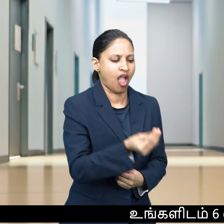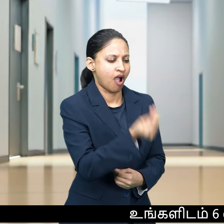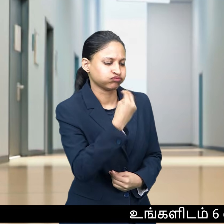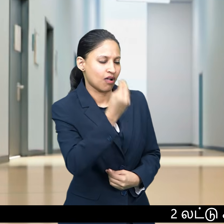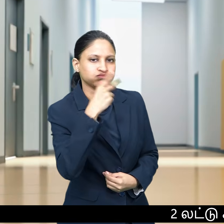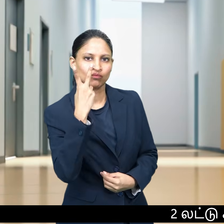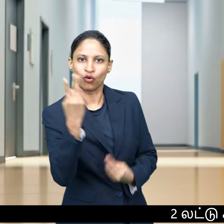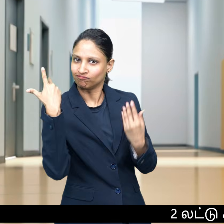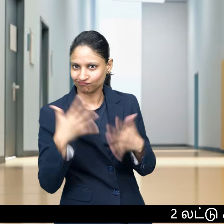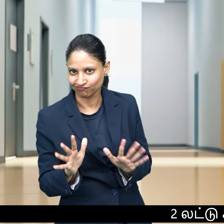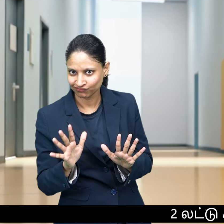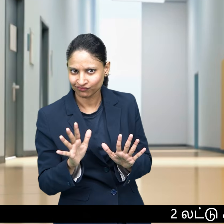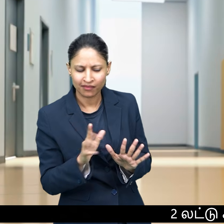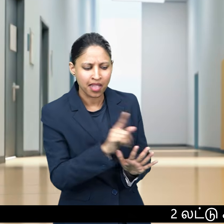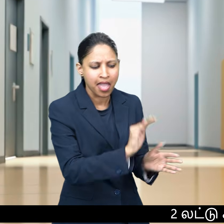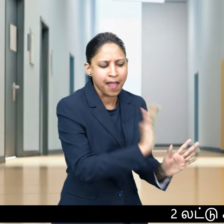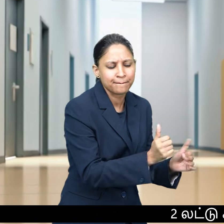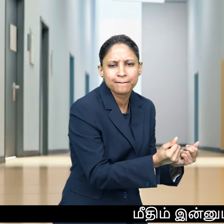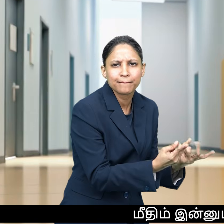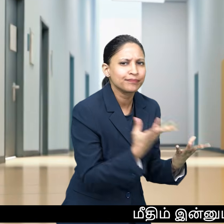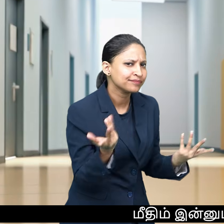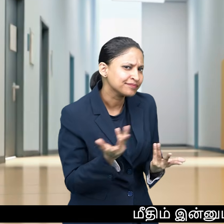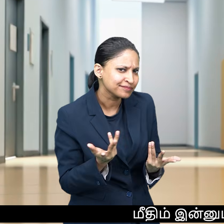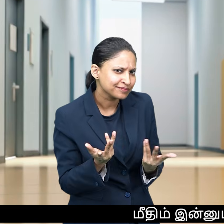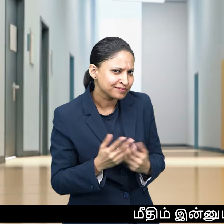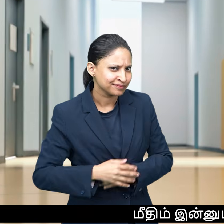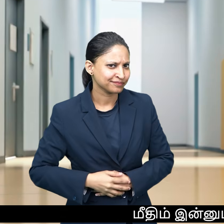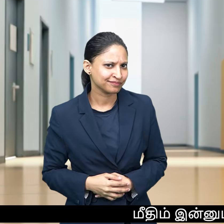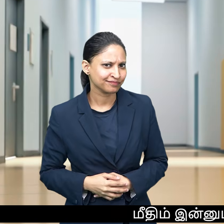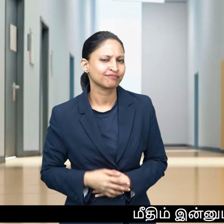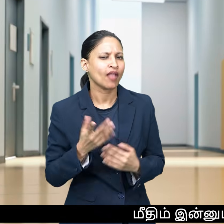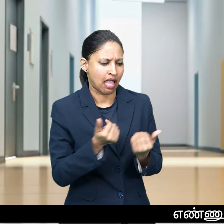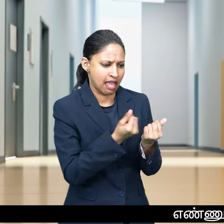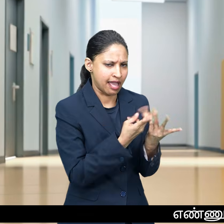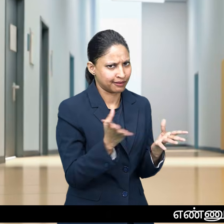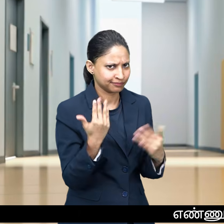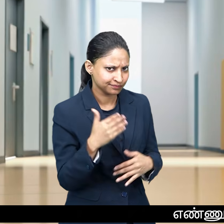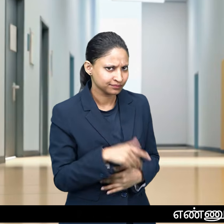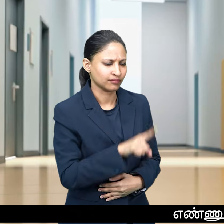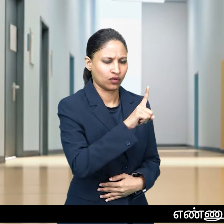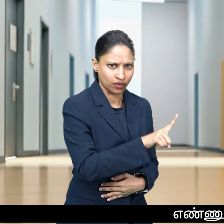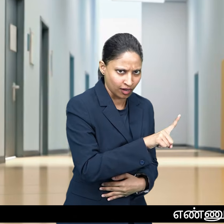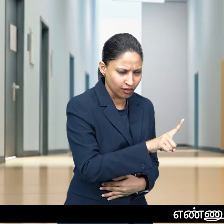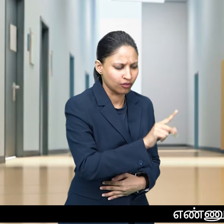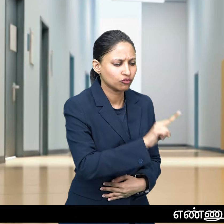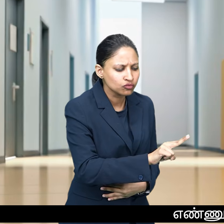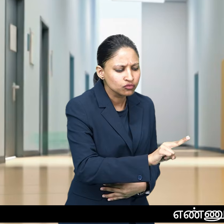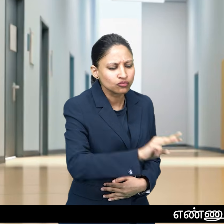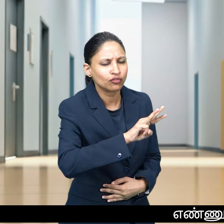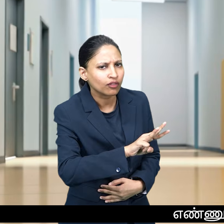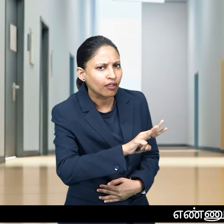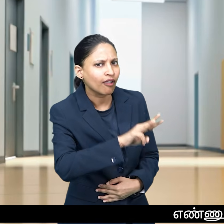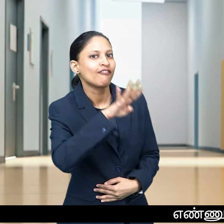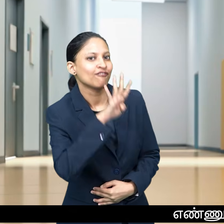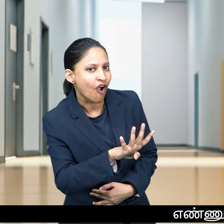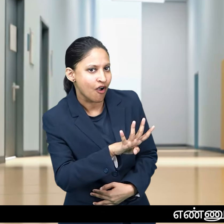இருந்தன. 2 லட்டு சாப்பிட்டீர்கள். மீதம் இன்னும் எத்தனை உள்ளது? எண்ணுவோம். 1